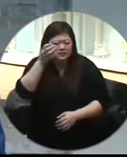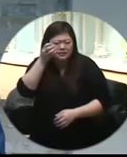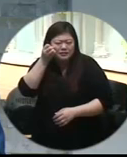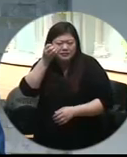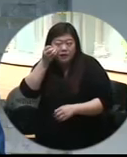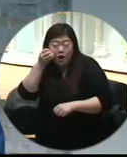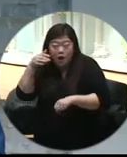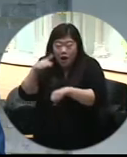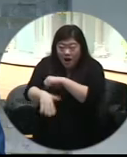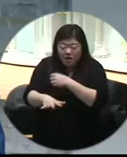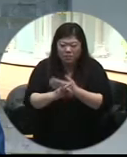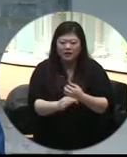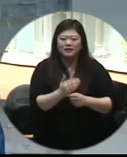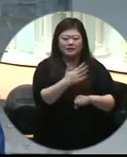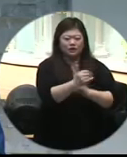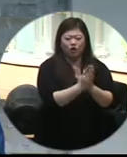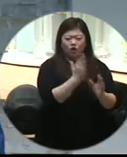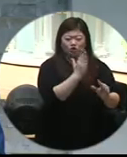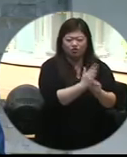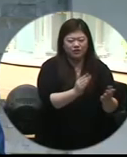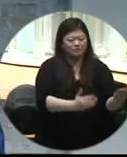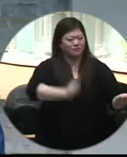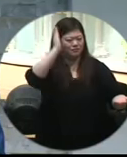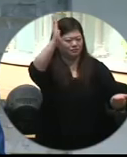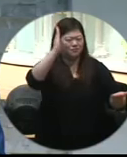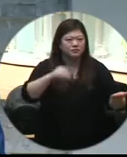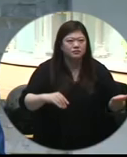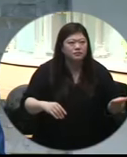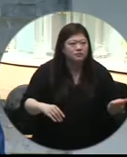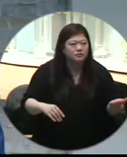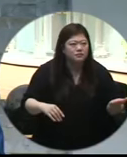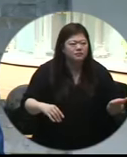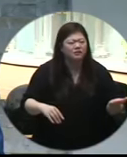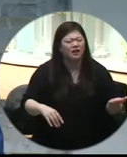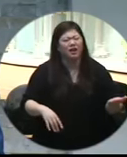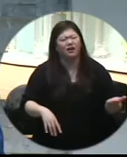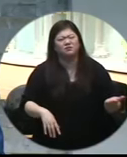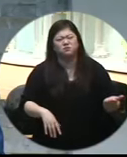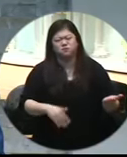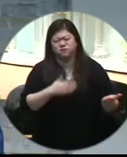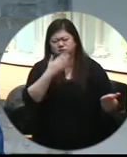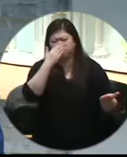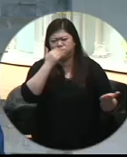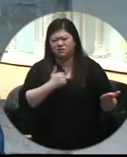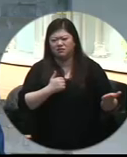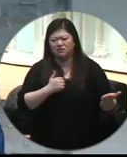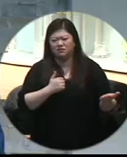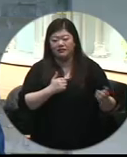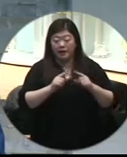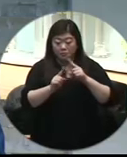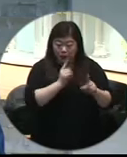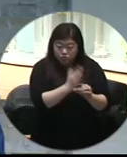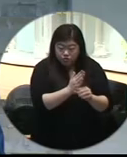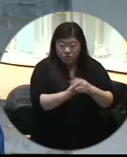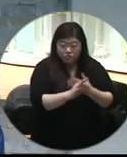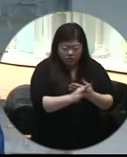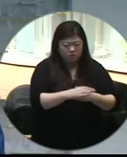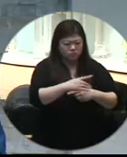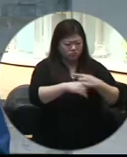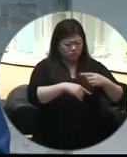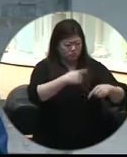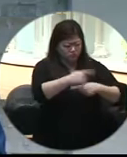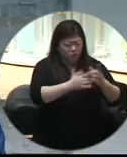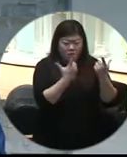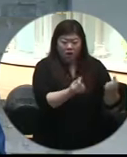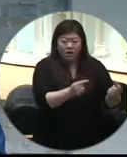말씀 중심으로 하면요, 지루해야 해요. 말씀을 중심으로 하면 이상하게 막